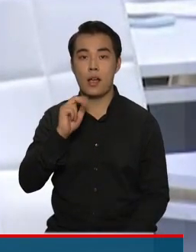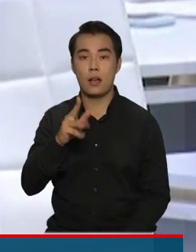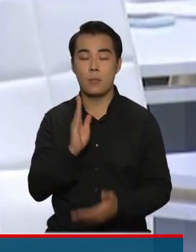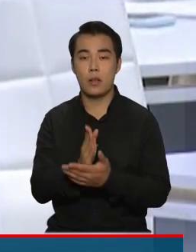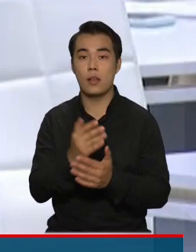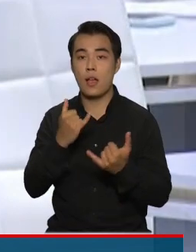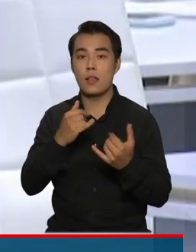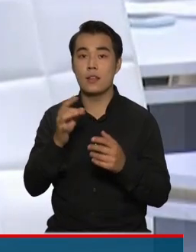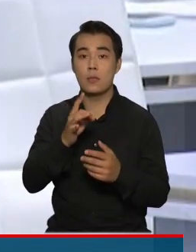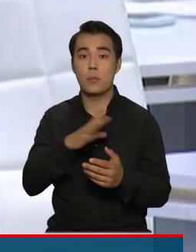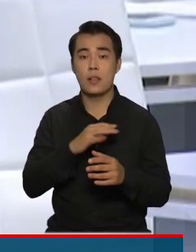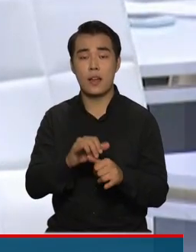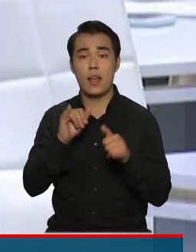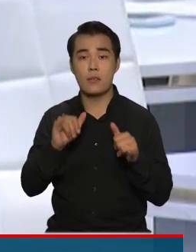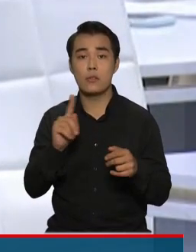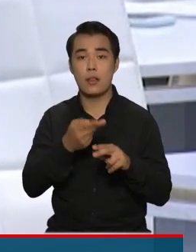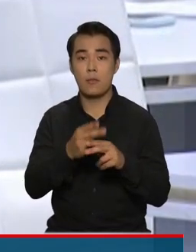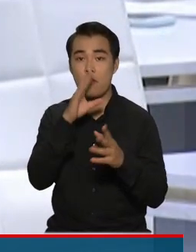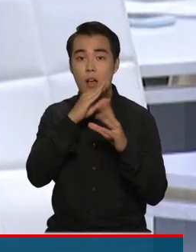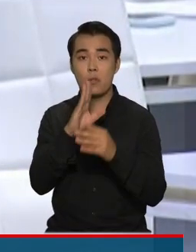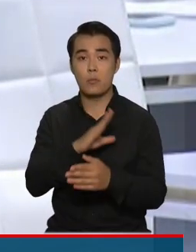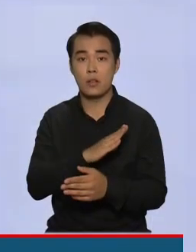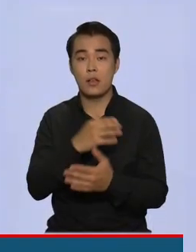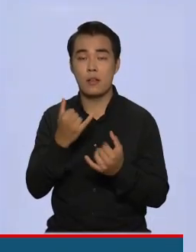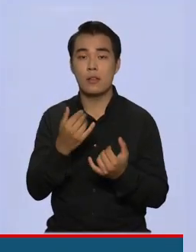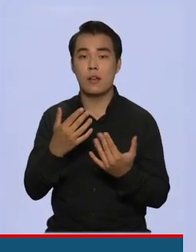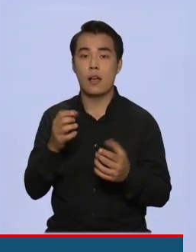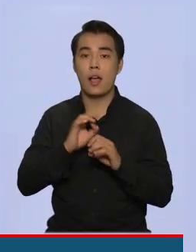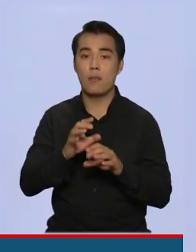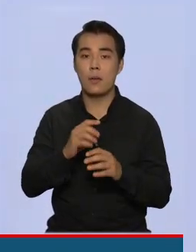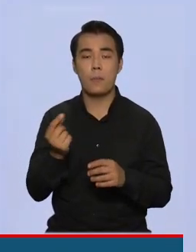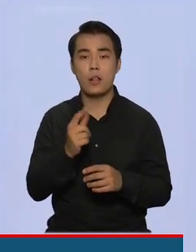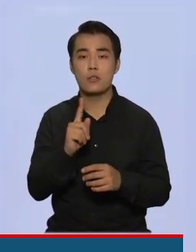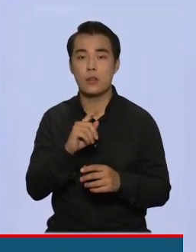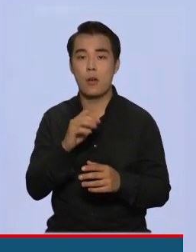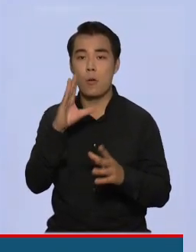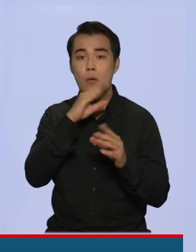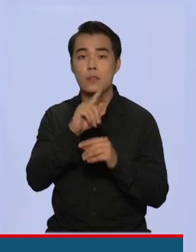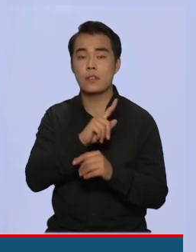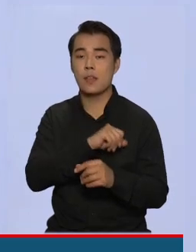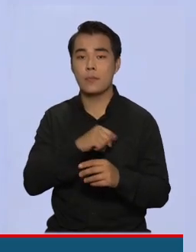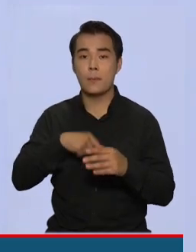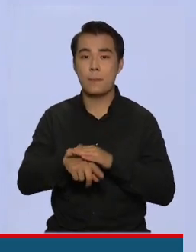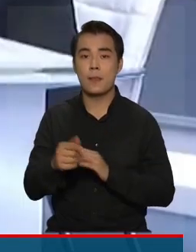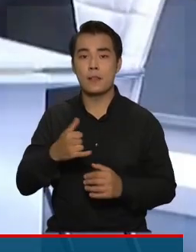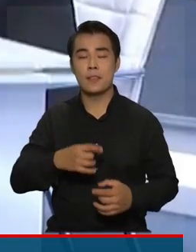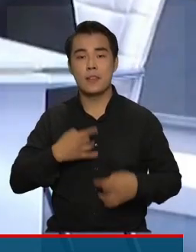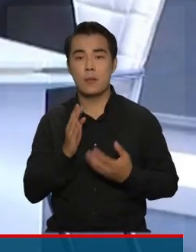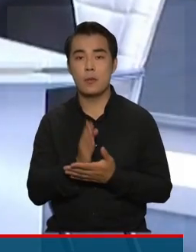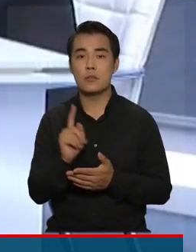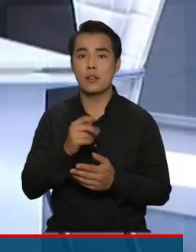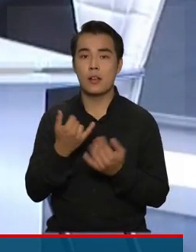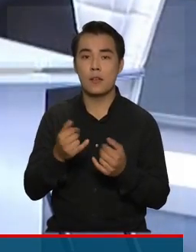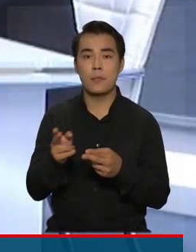наша республика достигла таких, так сказать, достижений. Про это мы говорим мало. В основном говорят, что вот негатив, что да, мы сейчас хотим уничтожить еще